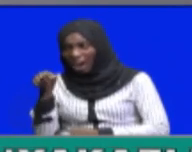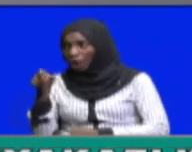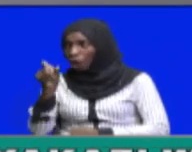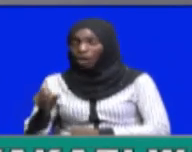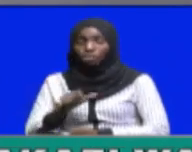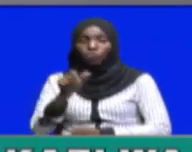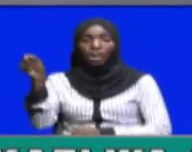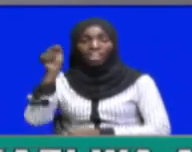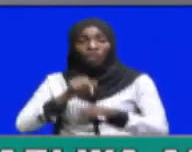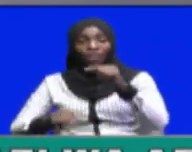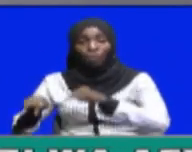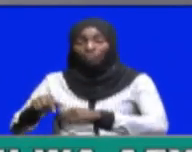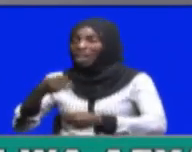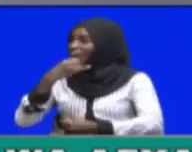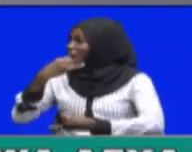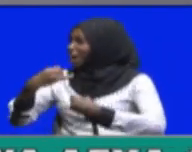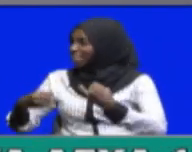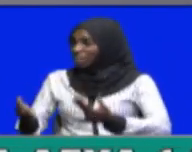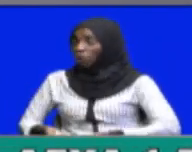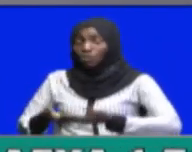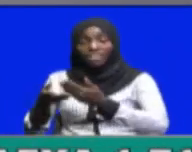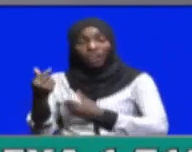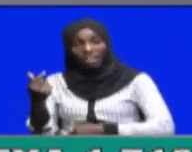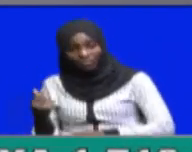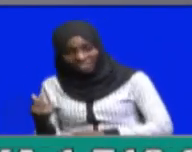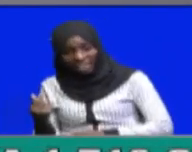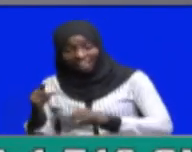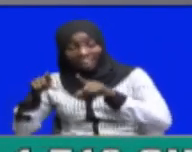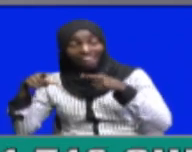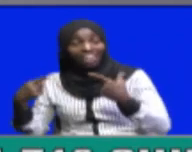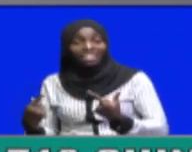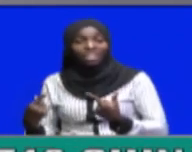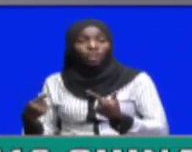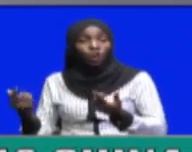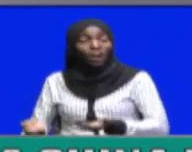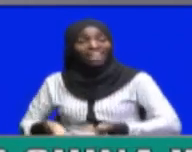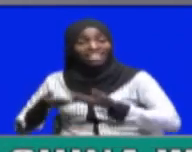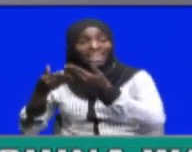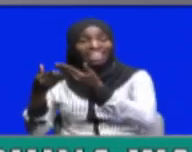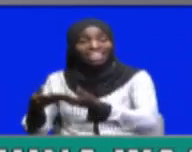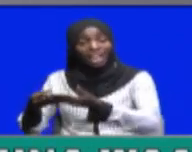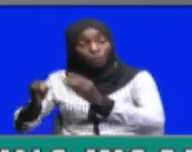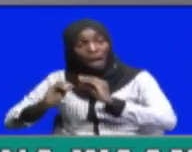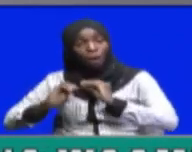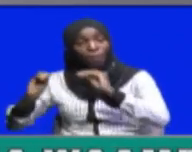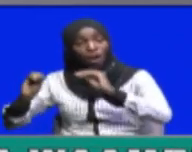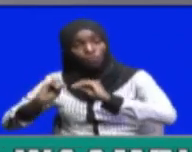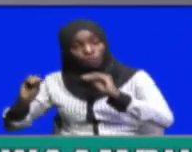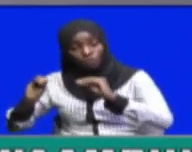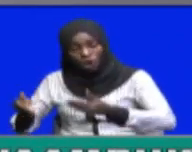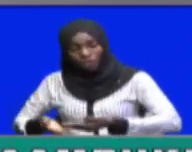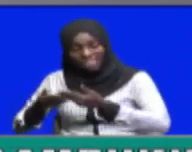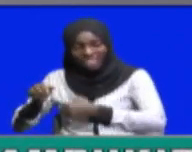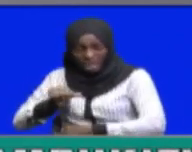ulemavu wanahitaji zaidi kusaidiwa mbinu za kumwezesha aweze kujisaidia yeye mwenyewe na kumudu mazingira